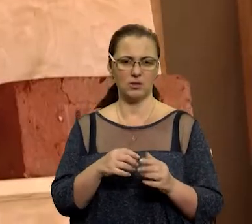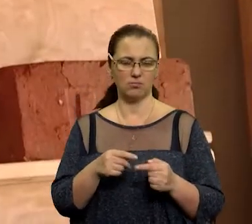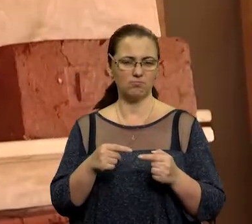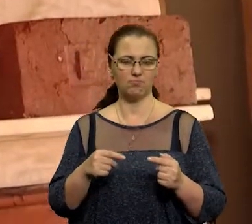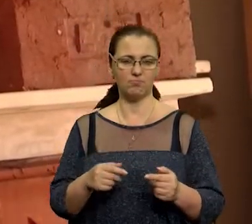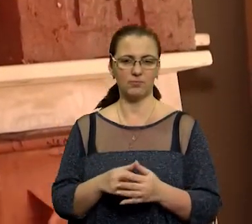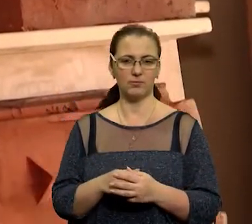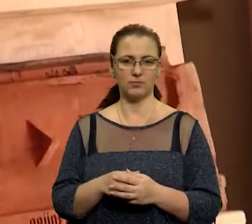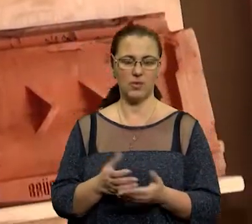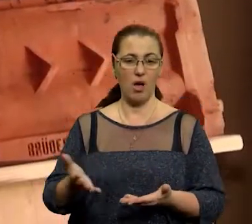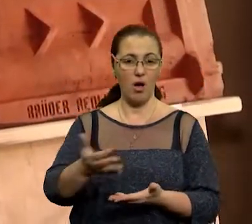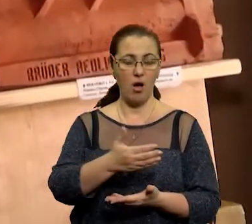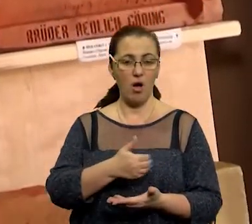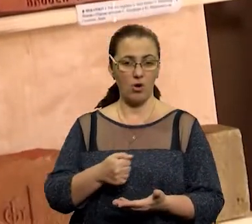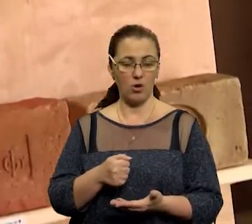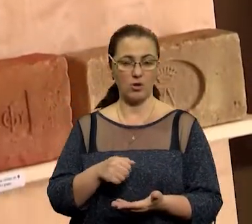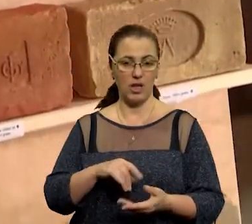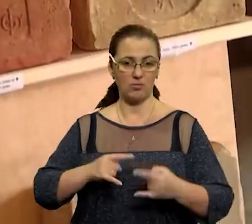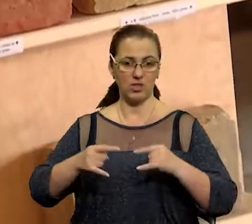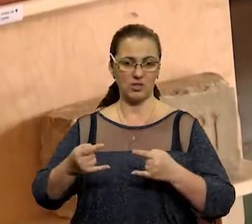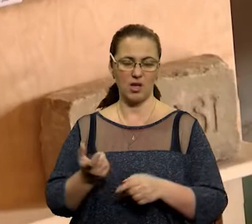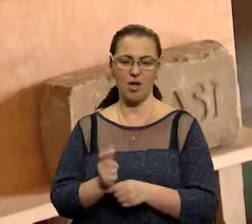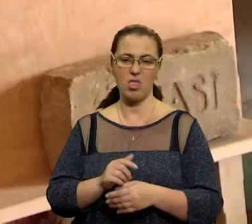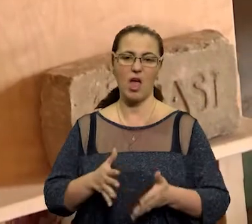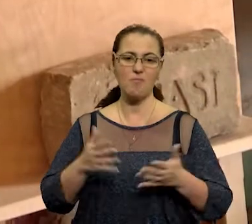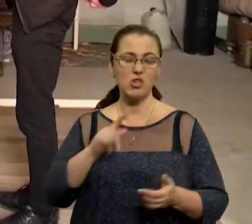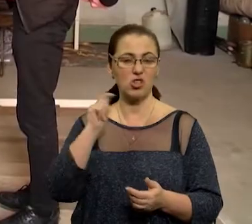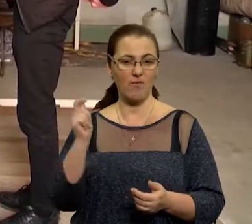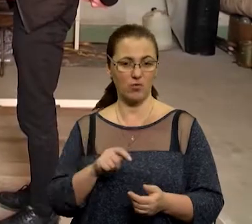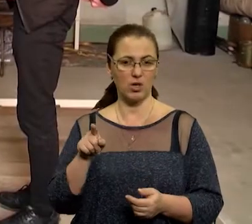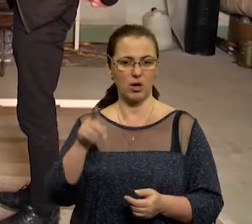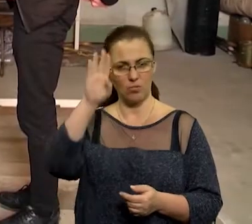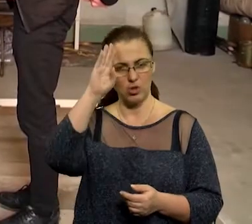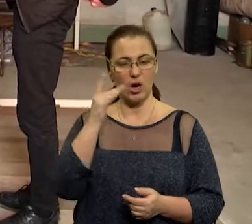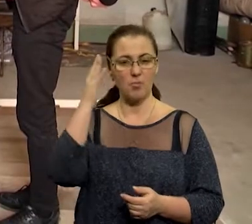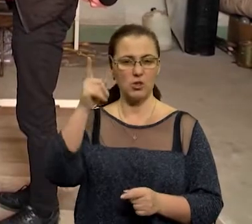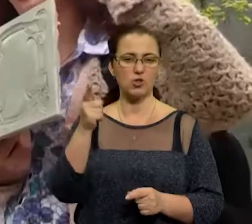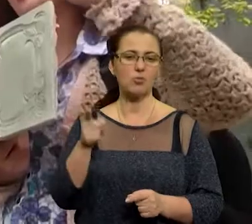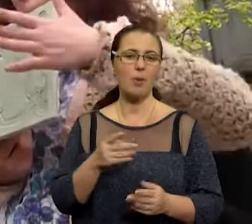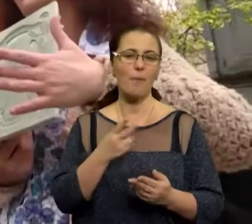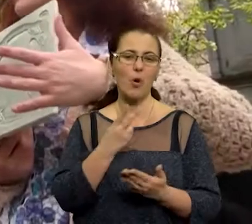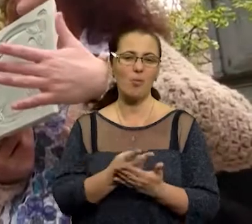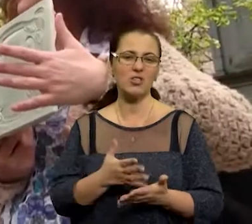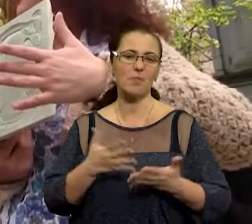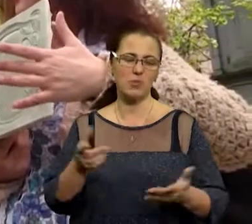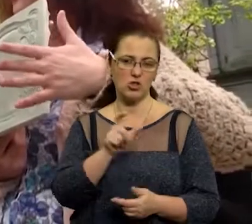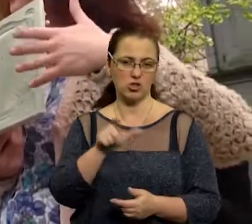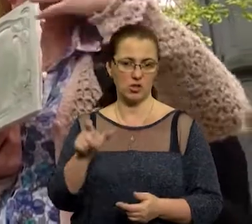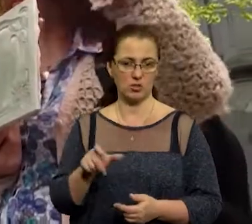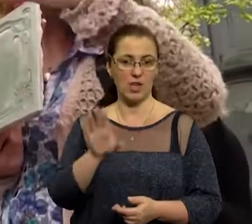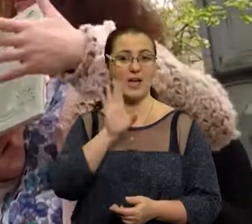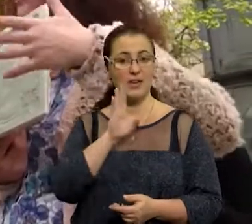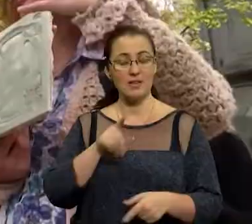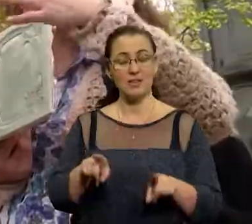ініціали. Колекція цегли Олександра Волкова – одна з найбільших в Україні. Чоловік мріє, аби її побачило якомога більше людей. Вів'янка Тетяна Казанцева